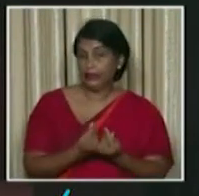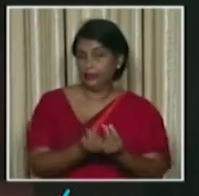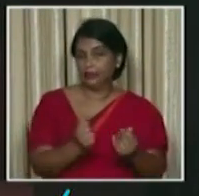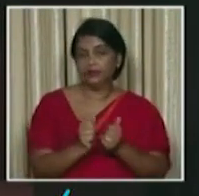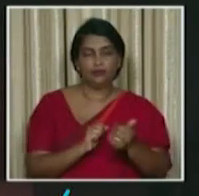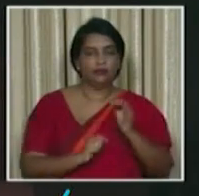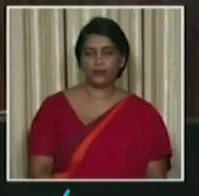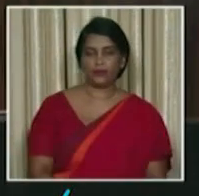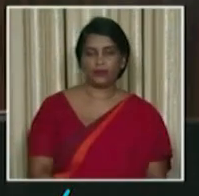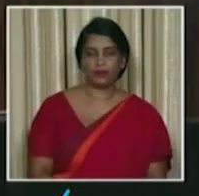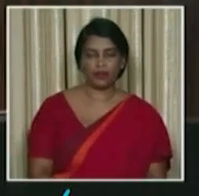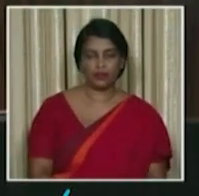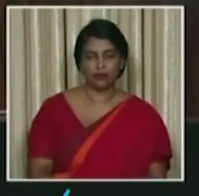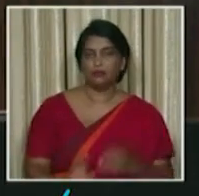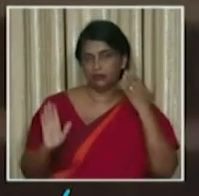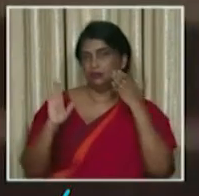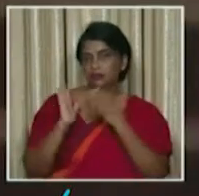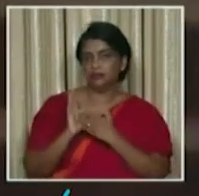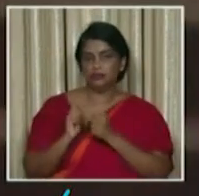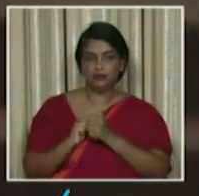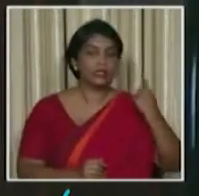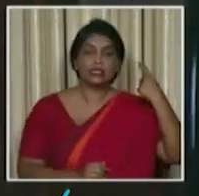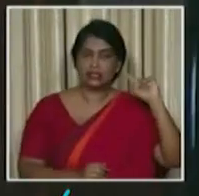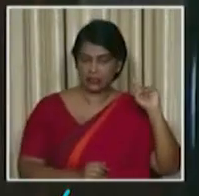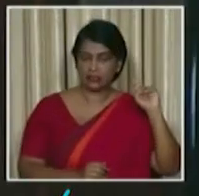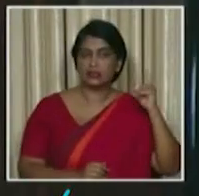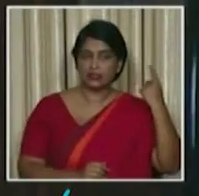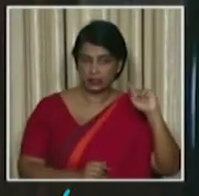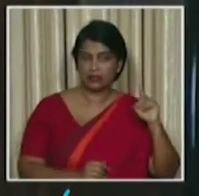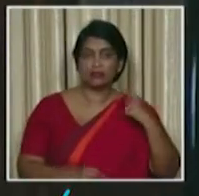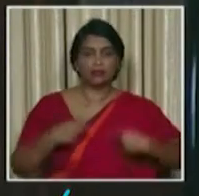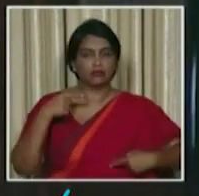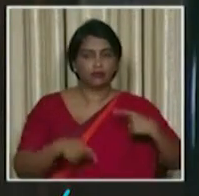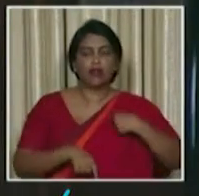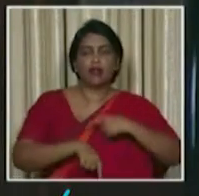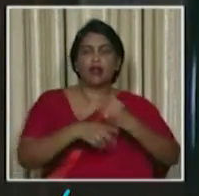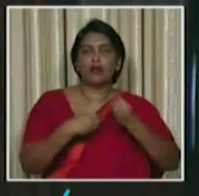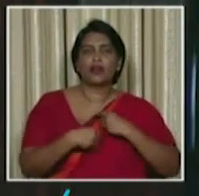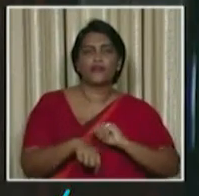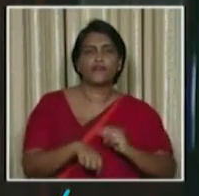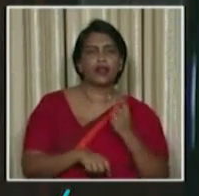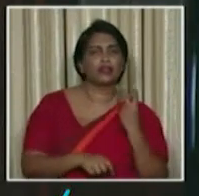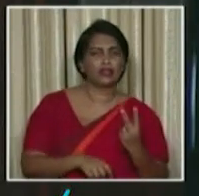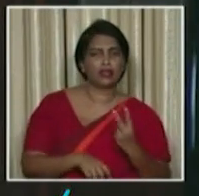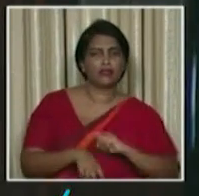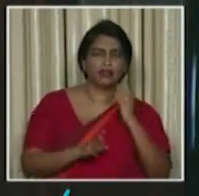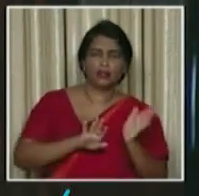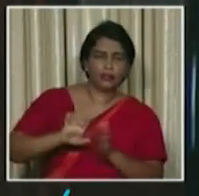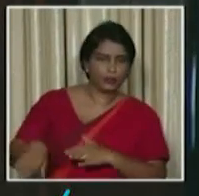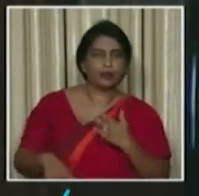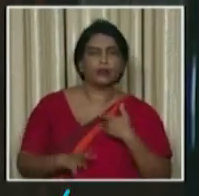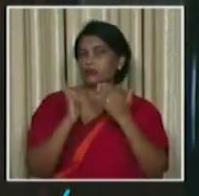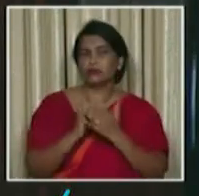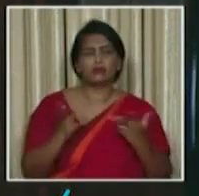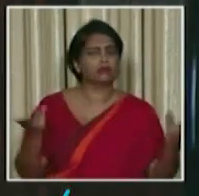ක්‍රියාත්මක කරන්නයි කියලා ඉල්ලීමක් කරනවා. ප්‍රධානී යොමු කරන කටයුතු කරනවා කරපතන. ඊයේ අපේ ඩිබේට් එකේ මටත් හම්බුනේ විනාඩි දෙකයි. මගේ විනාඩි දෙක පැත්තකින් තිබ්බත්